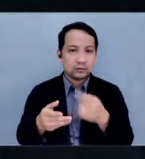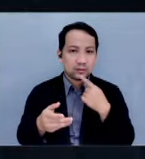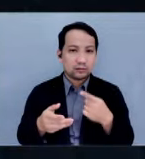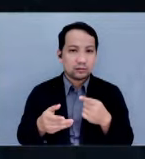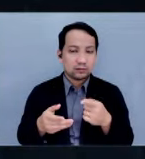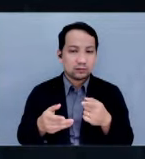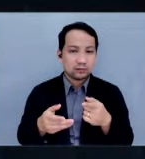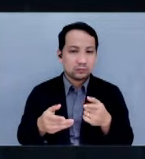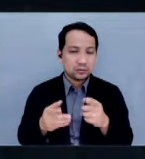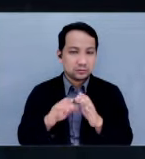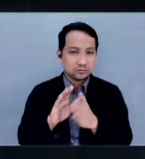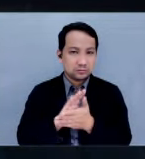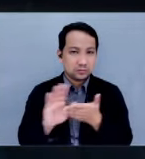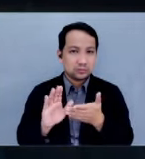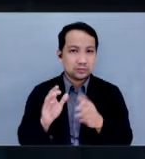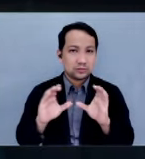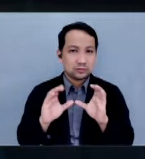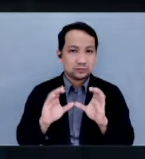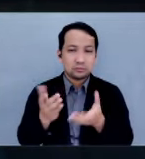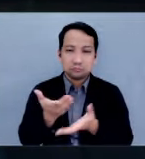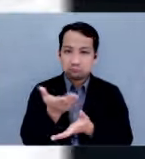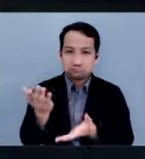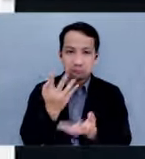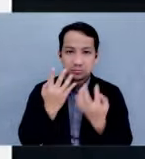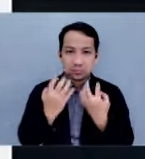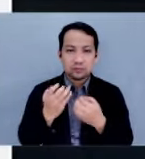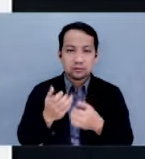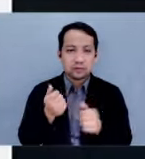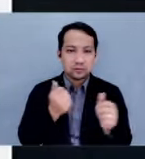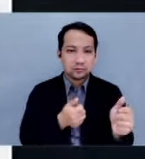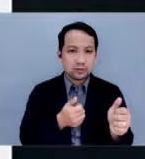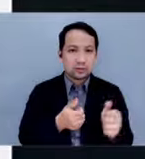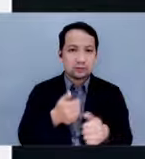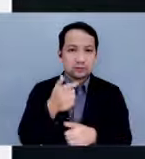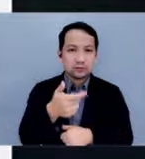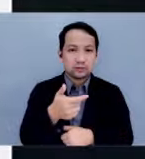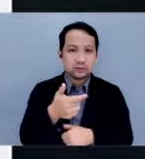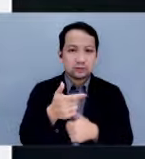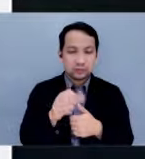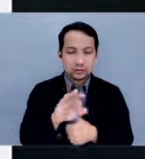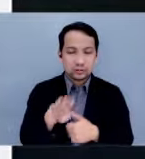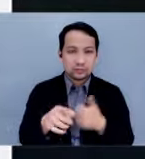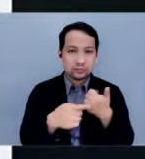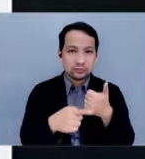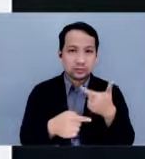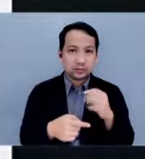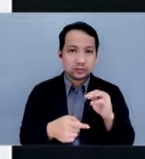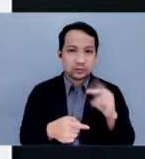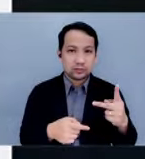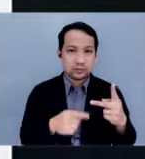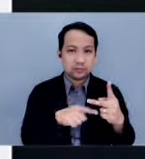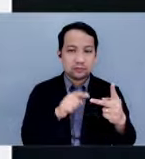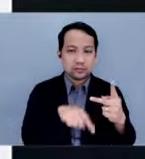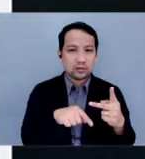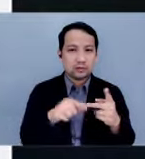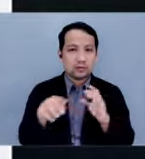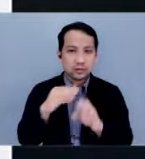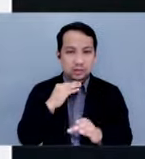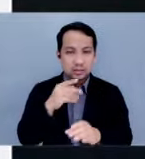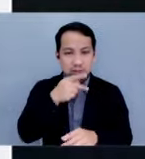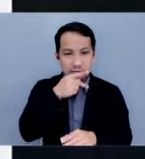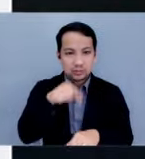kayo po ay may nais ikonsulta sa inyong lingkod, i-follow lang ang Facebook page ng Good Morning Kapatid. Mangyaring i-private